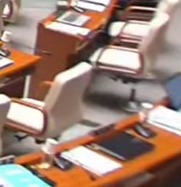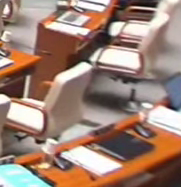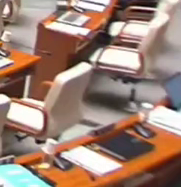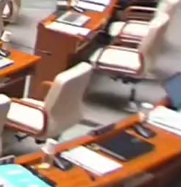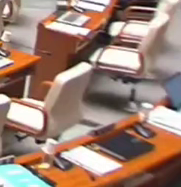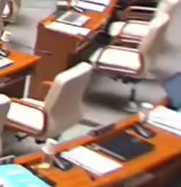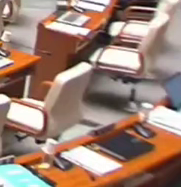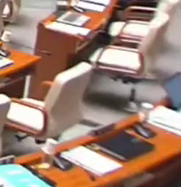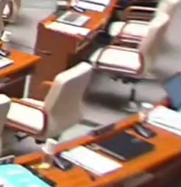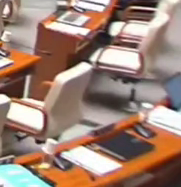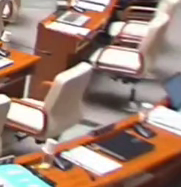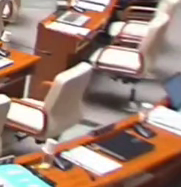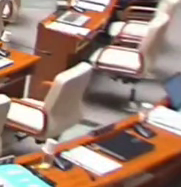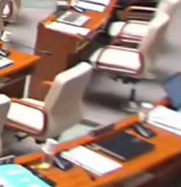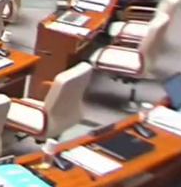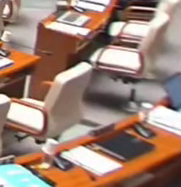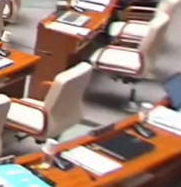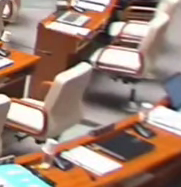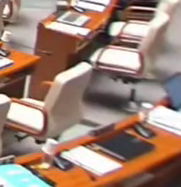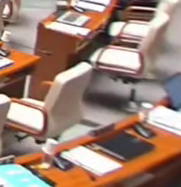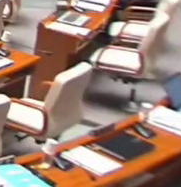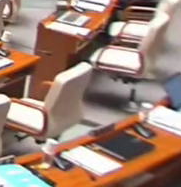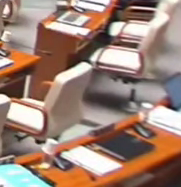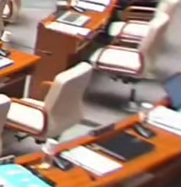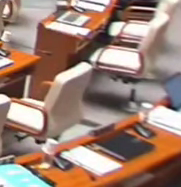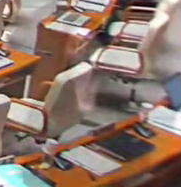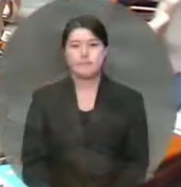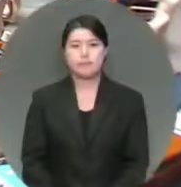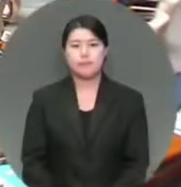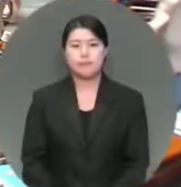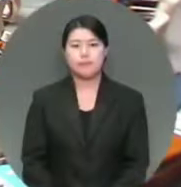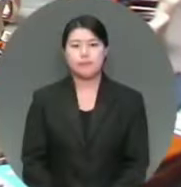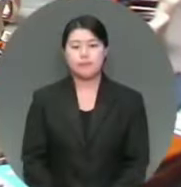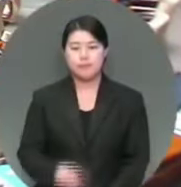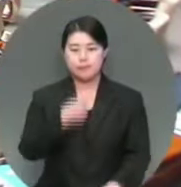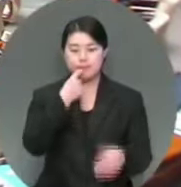질의를 계속하겠습니다. 더불어민주당 경기 수원시가 출신